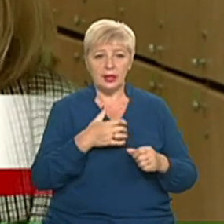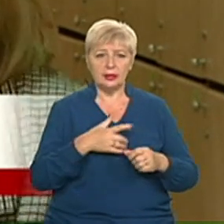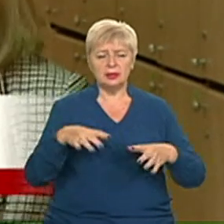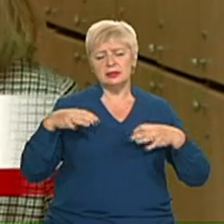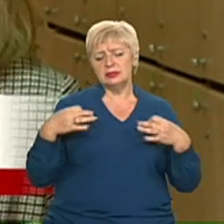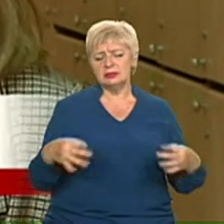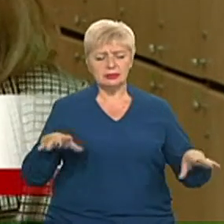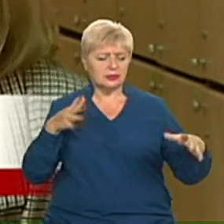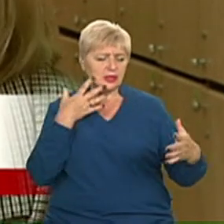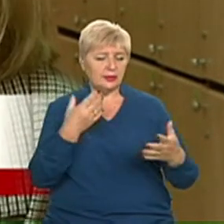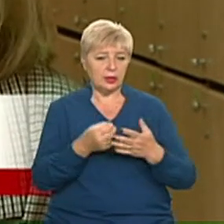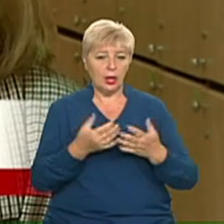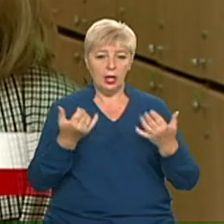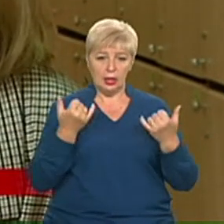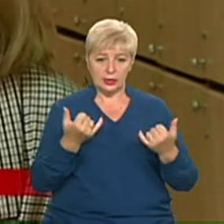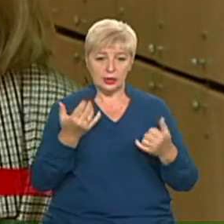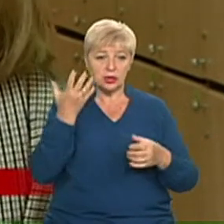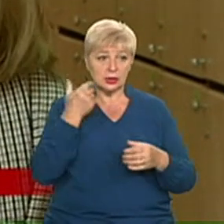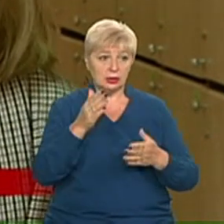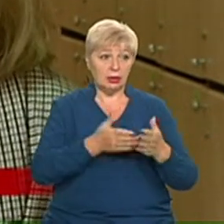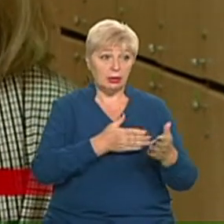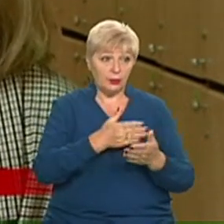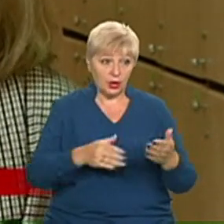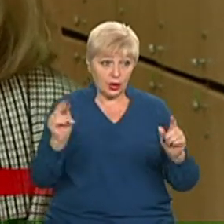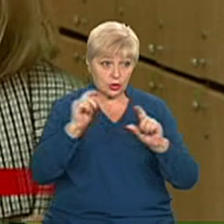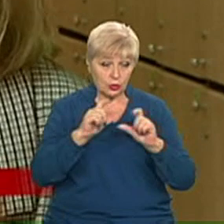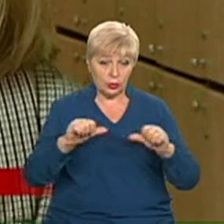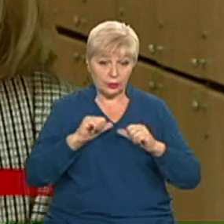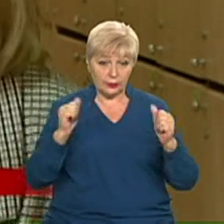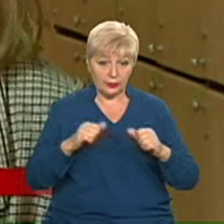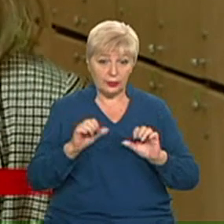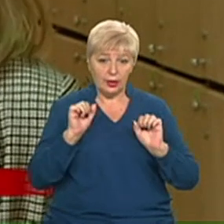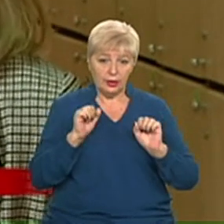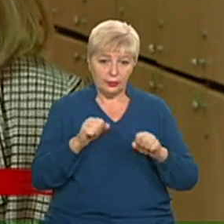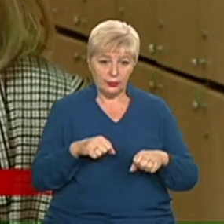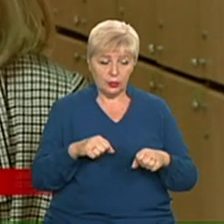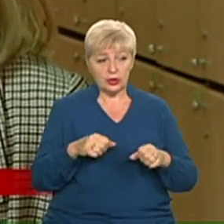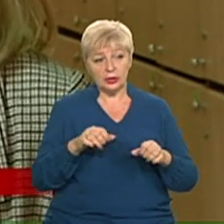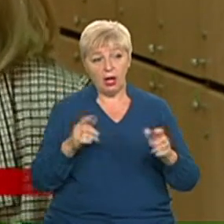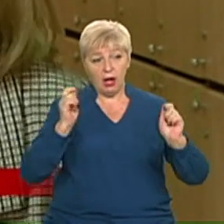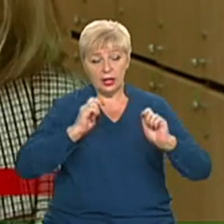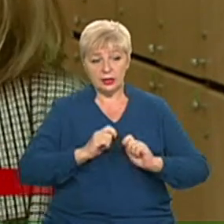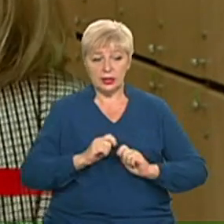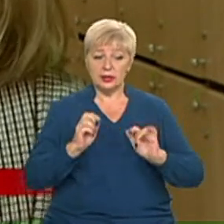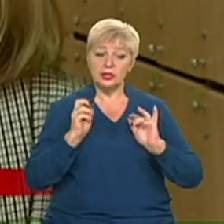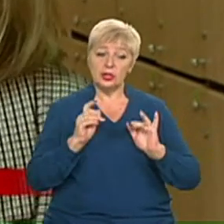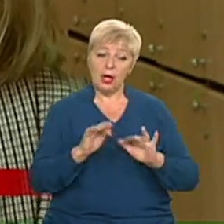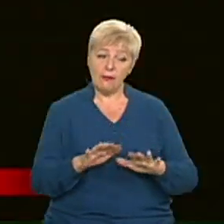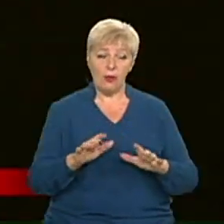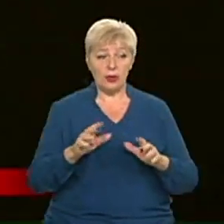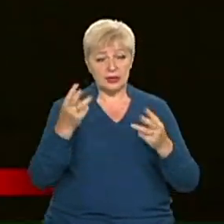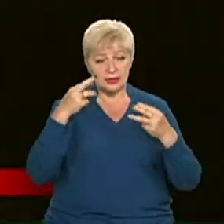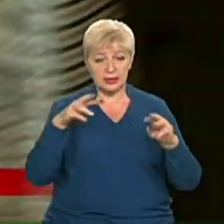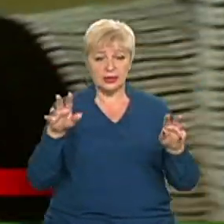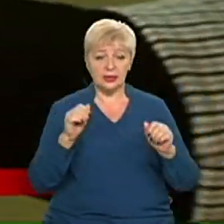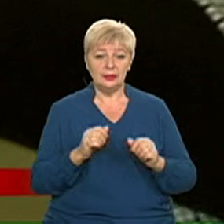і, можливо, щось ярке. А зараз, коли її відмінили і є можливість одягати як то, так і діловий стиль, я стала предпочитати більш